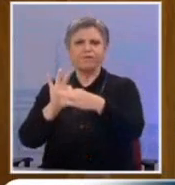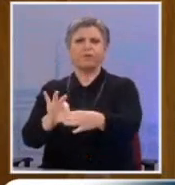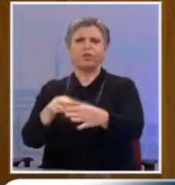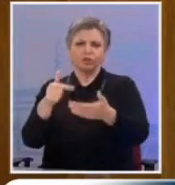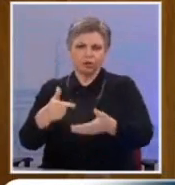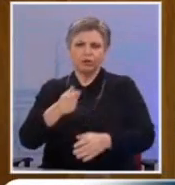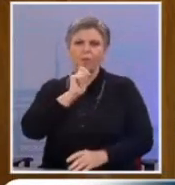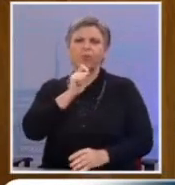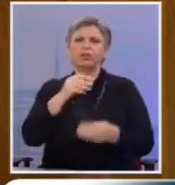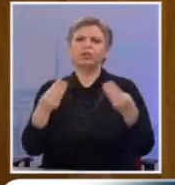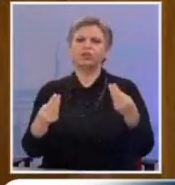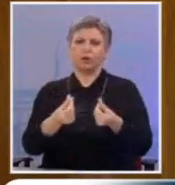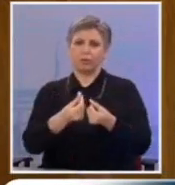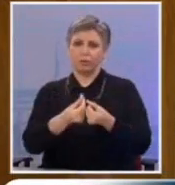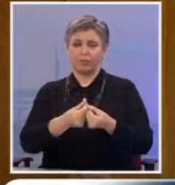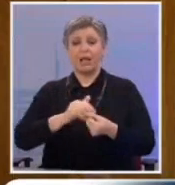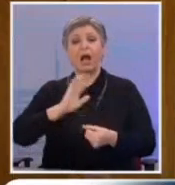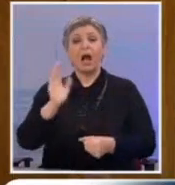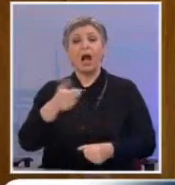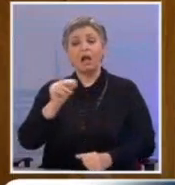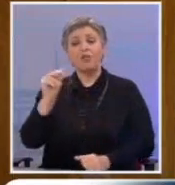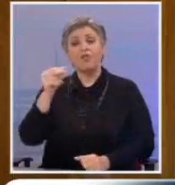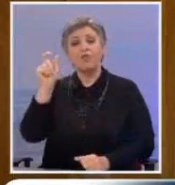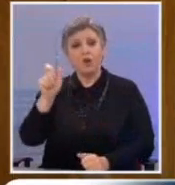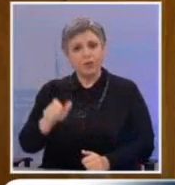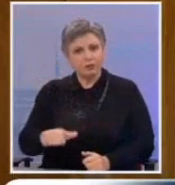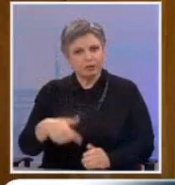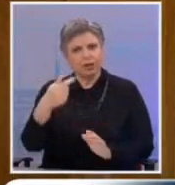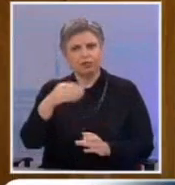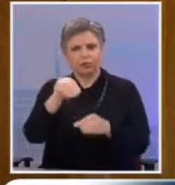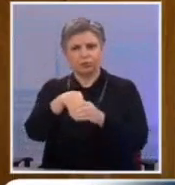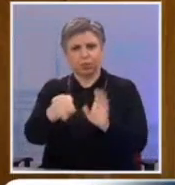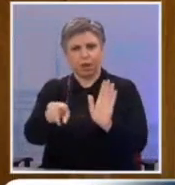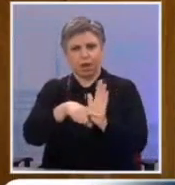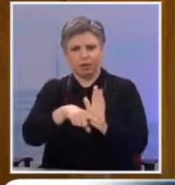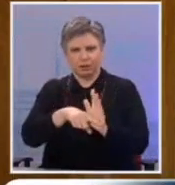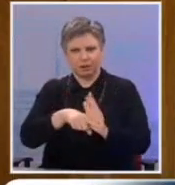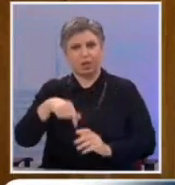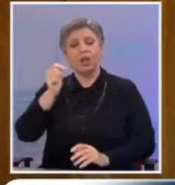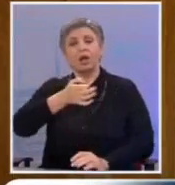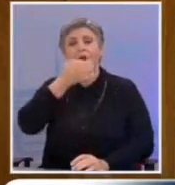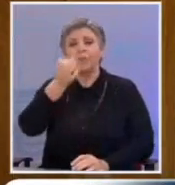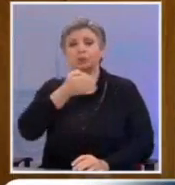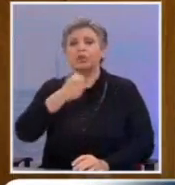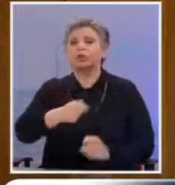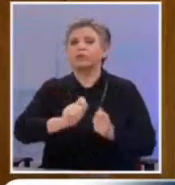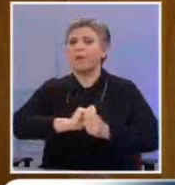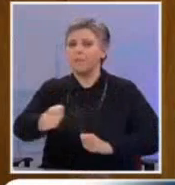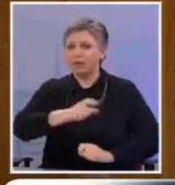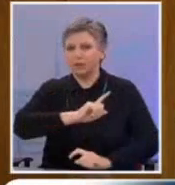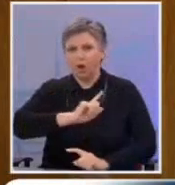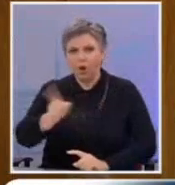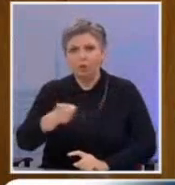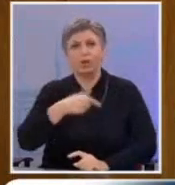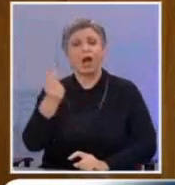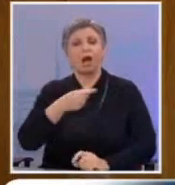βουλευτής καταψηφίζει τον προϋπολογισμό, αρνείται τα μνημόνια, καταγγέλει τα μέτρα που παίρνονται, καταψηφίζει το ένα